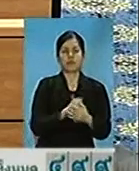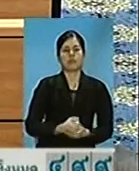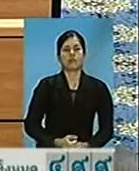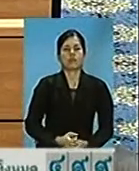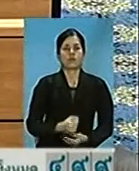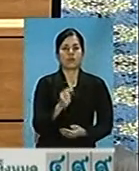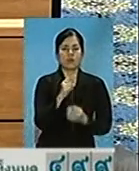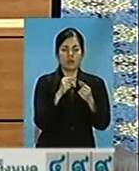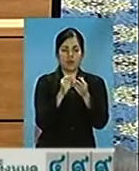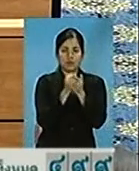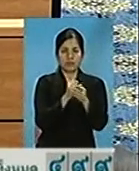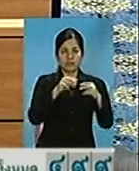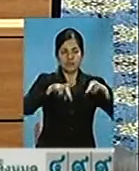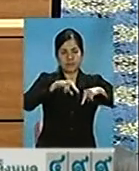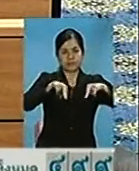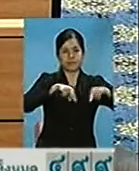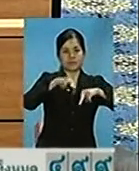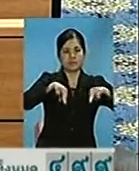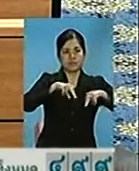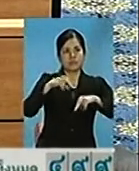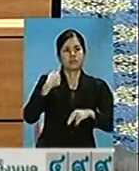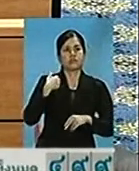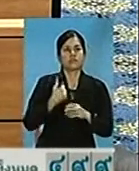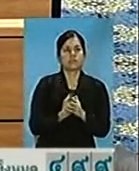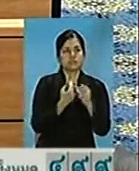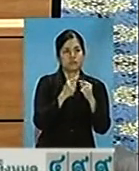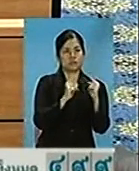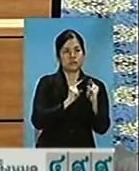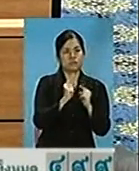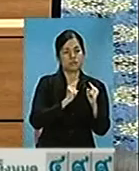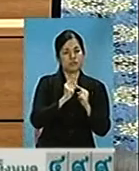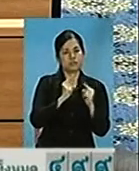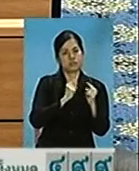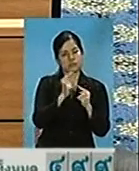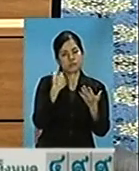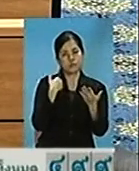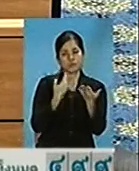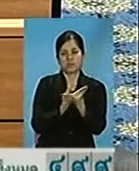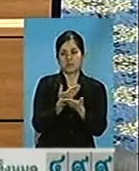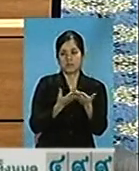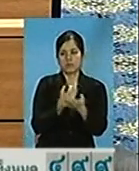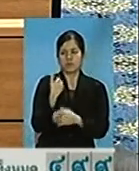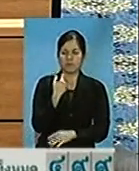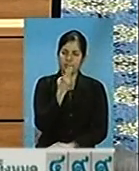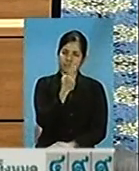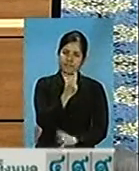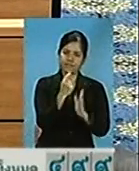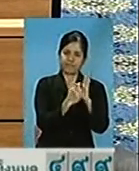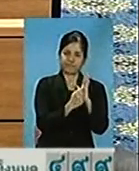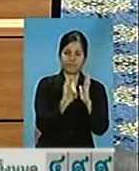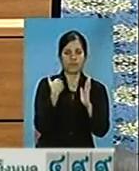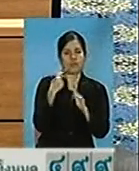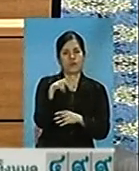เพื่อดูแลแทนพวกเราเนี่ยคุยกันสำหรับบางคนแล้วก็เราใส่อย่างนี้เพื่อประโยชน์ของ